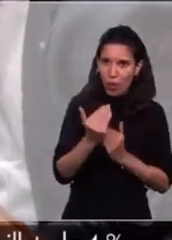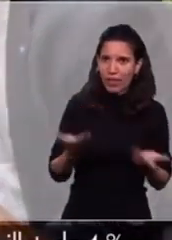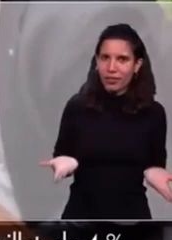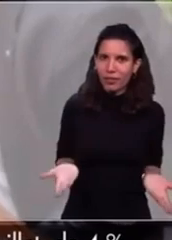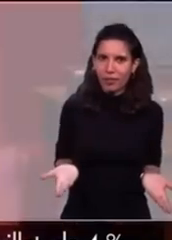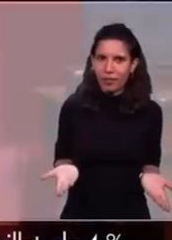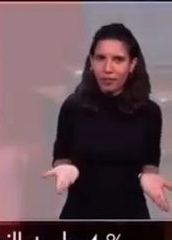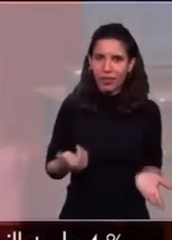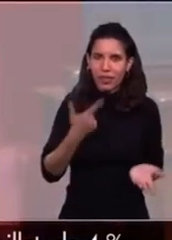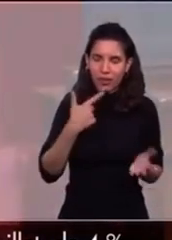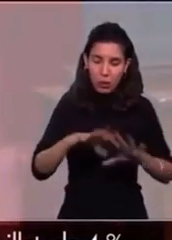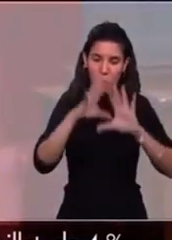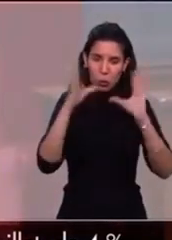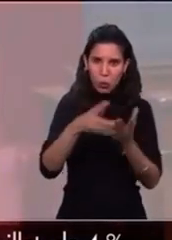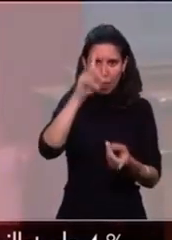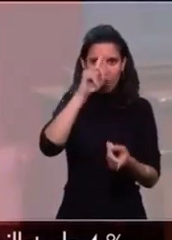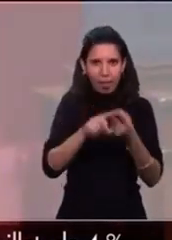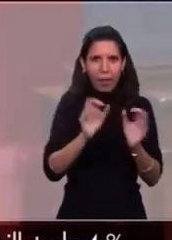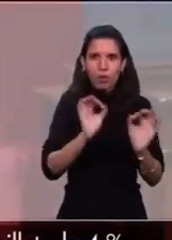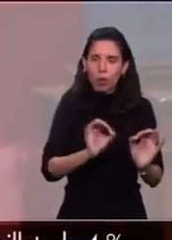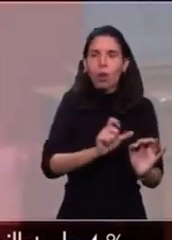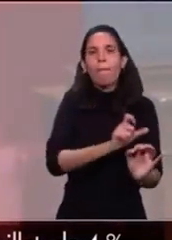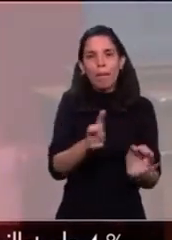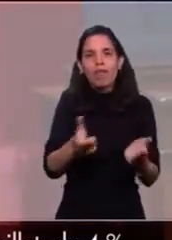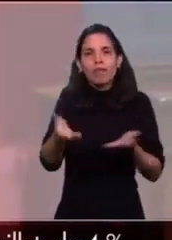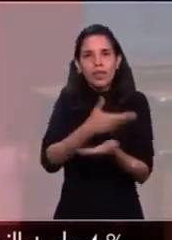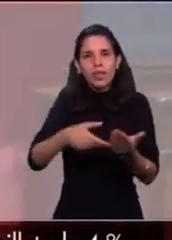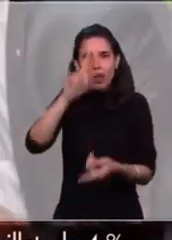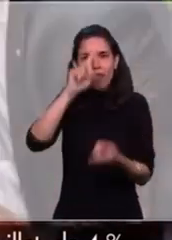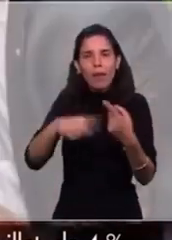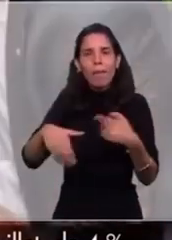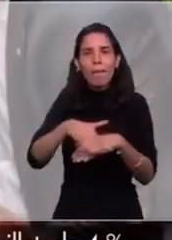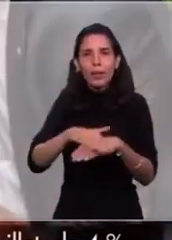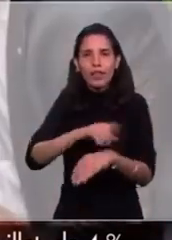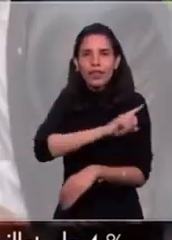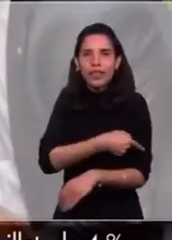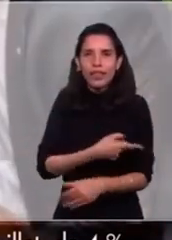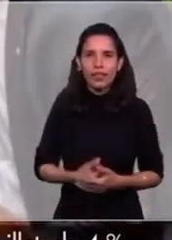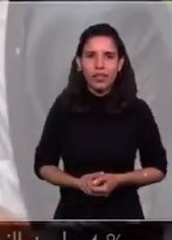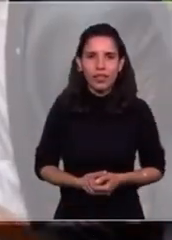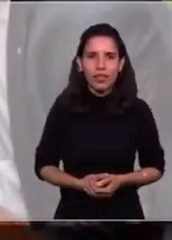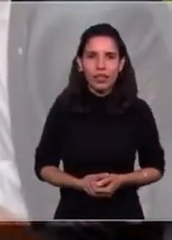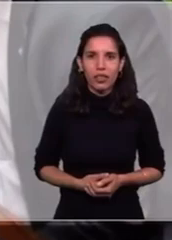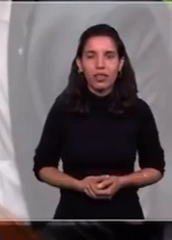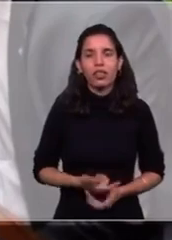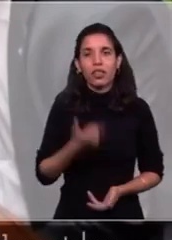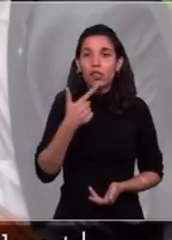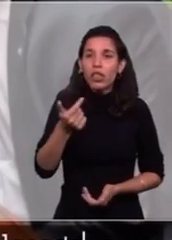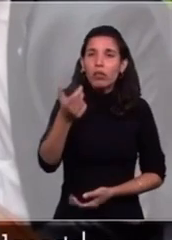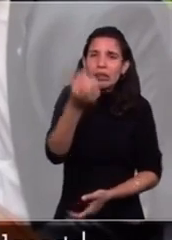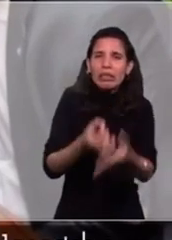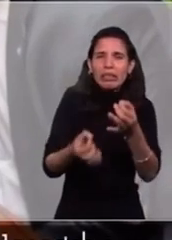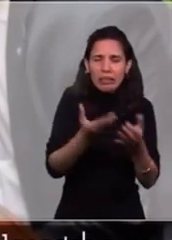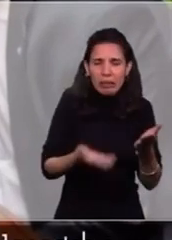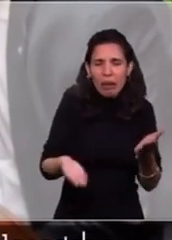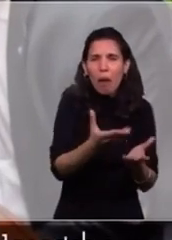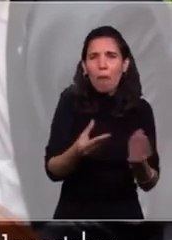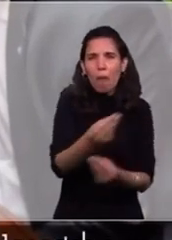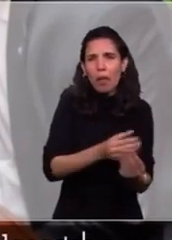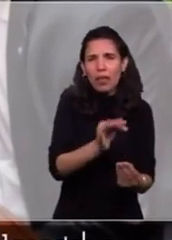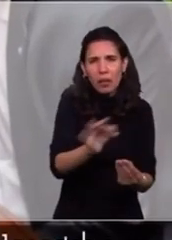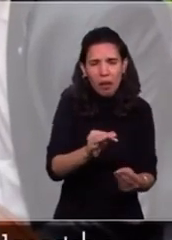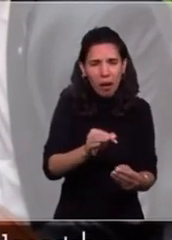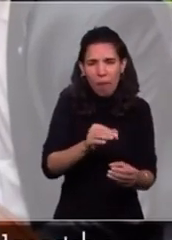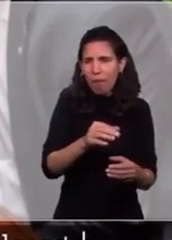les choses à leur place et ensuite parlons de politique énergétique. Je voudrais bien que vous ne fassiez pas croire aux Français n'importe quoi. Ce sujet est trop